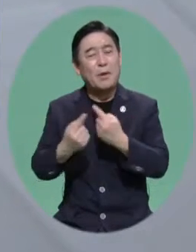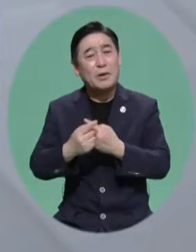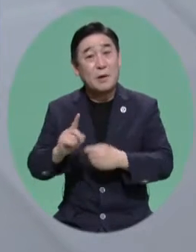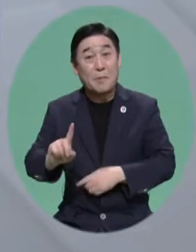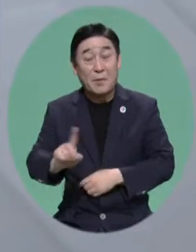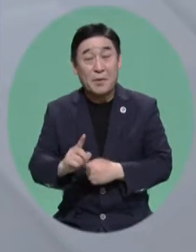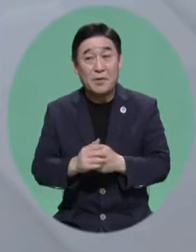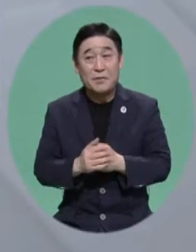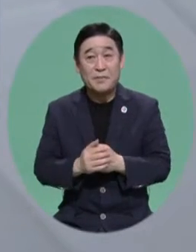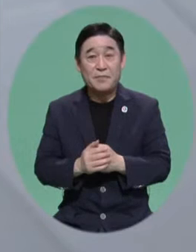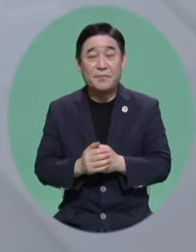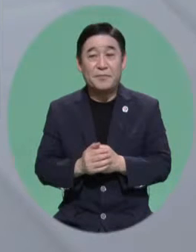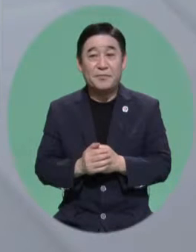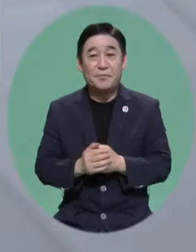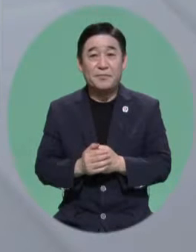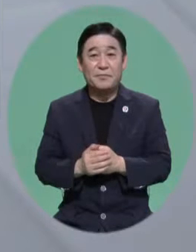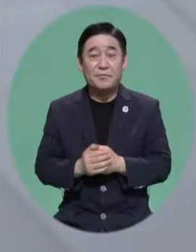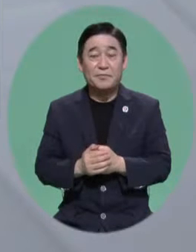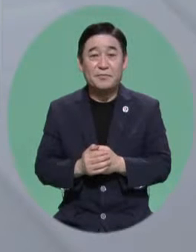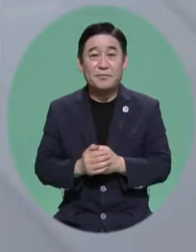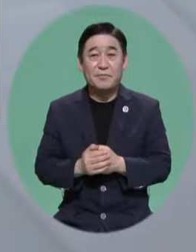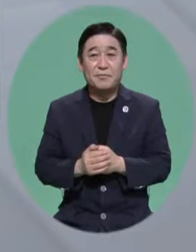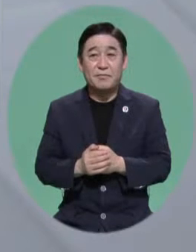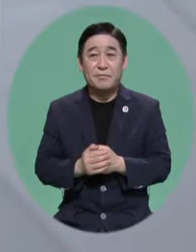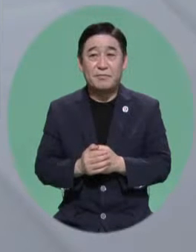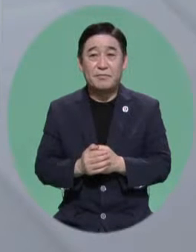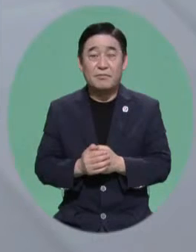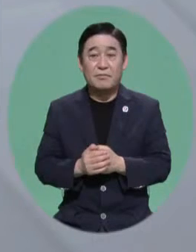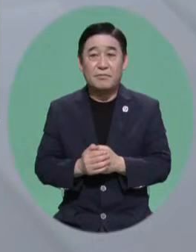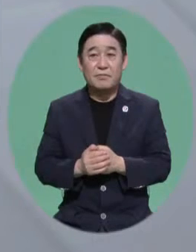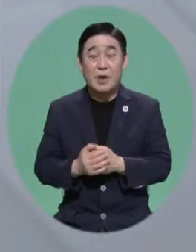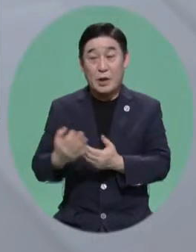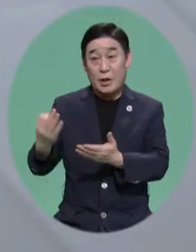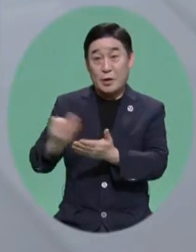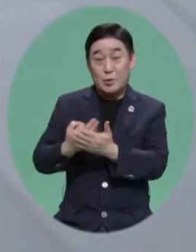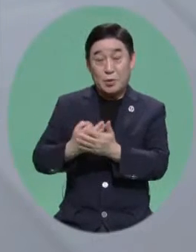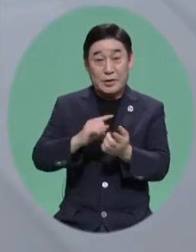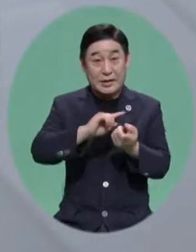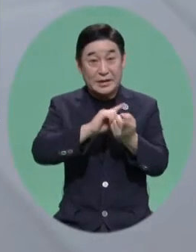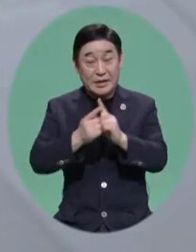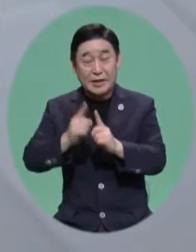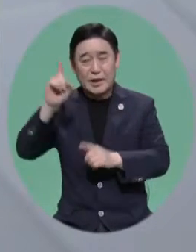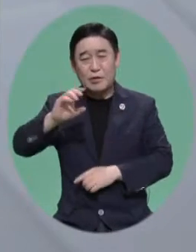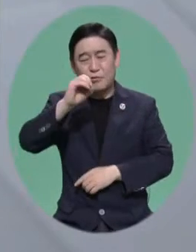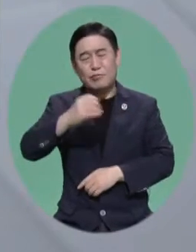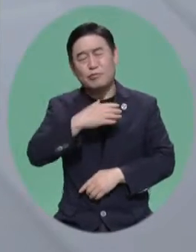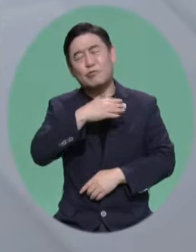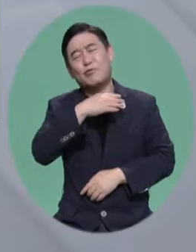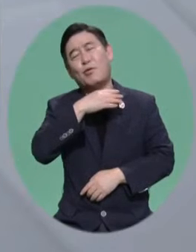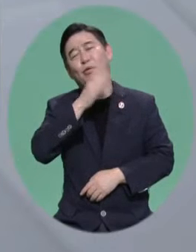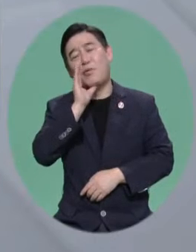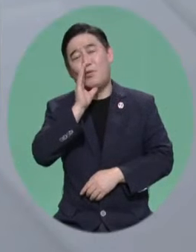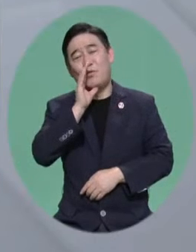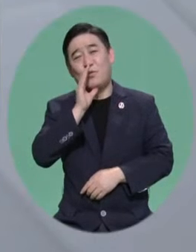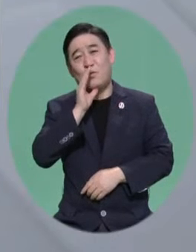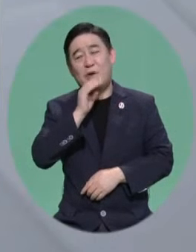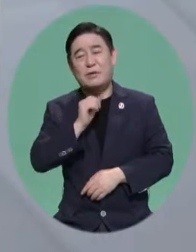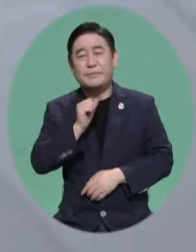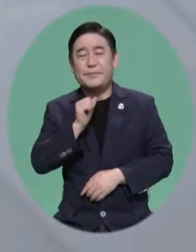문제가 있습니다 그게 뭐라고 생각하십니까 뭐 소득 때 제 우리나 또 노후에 그